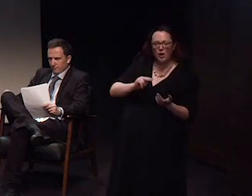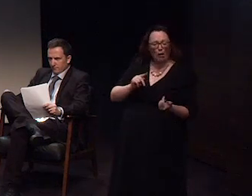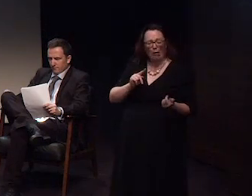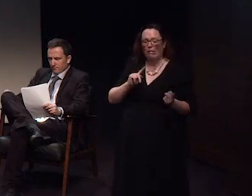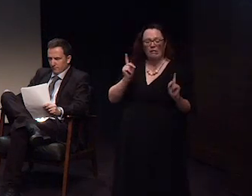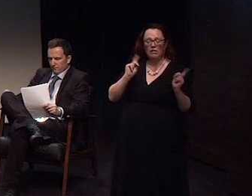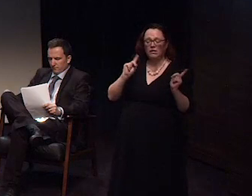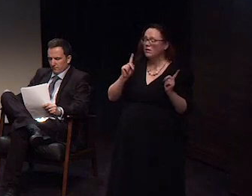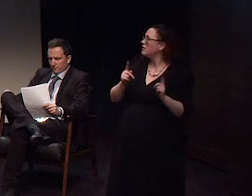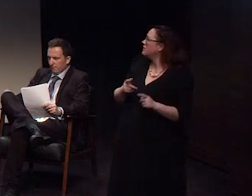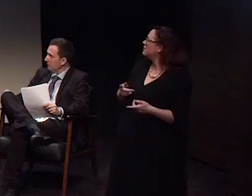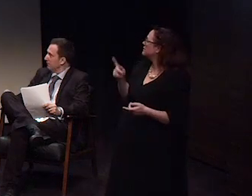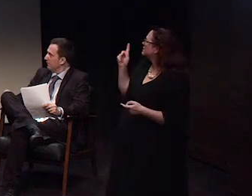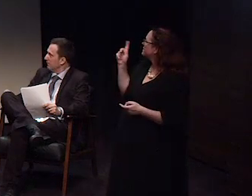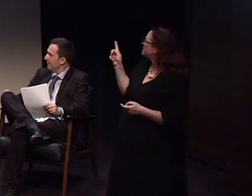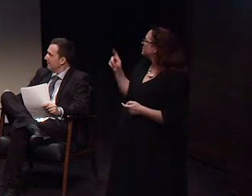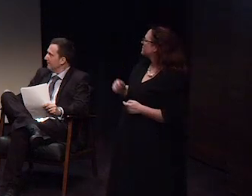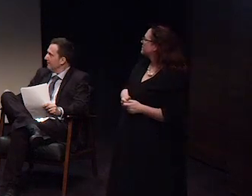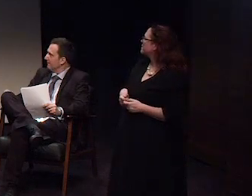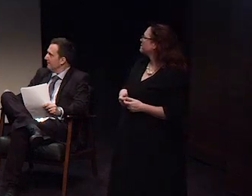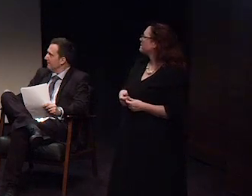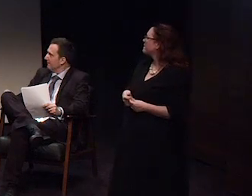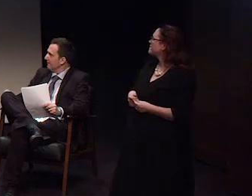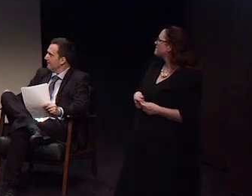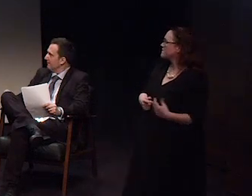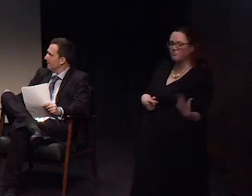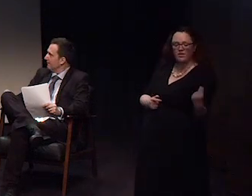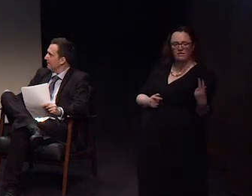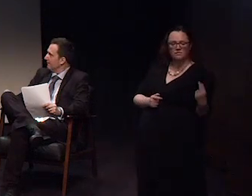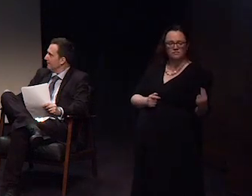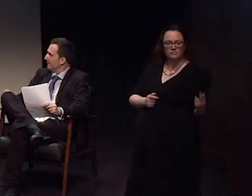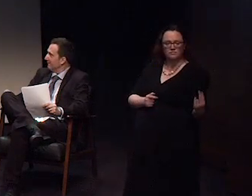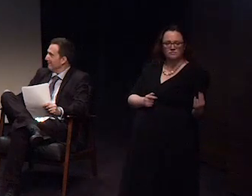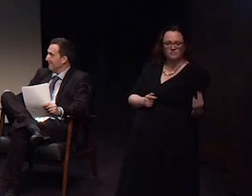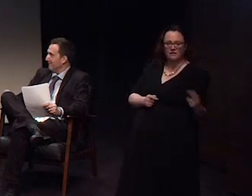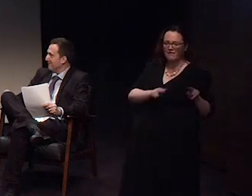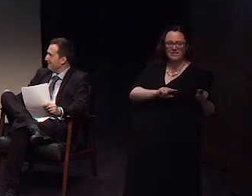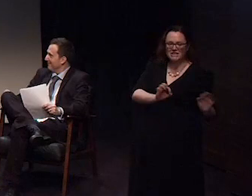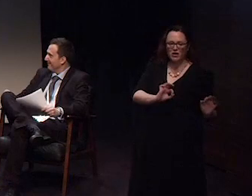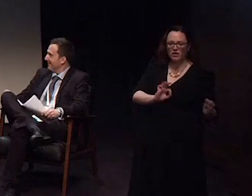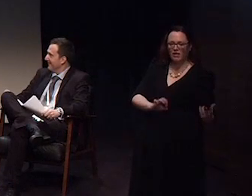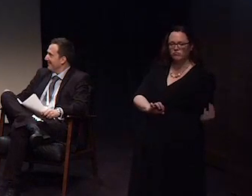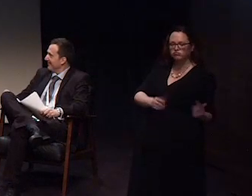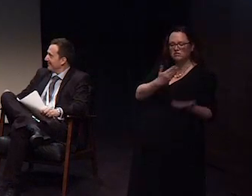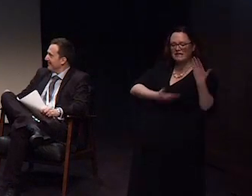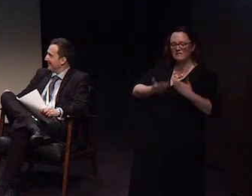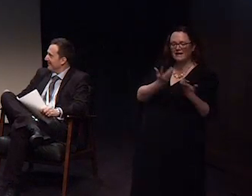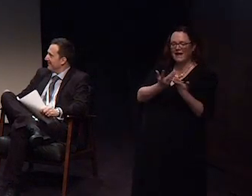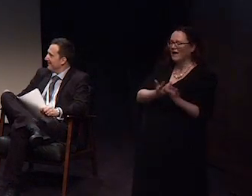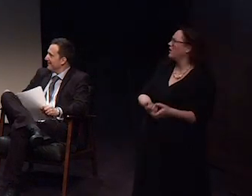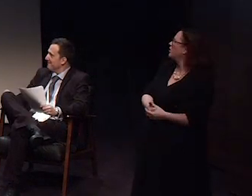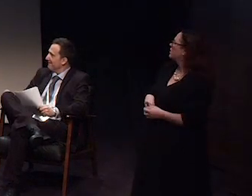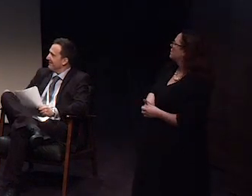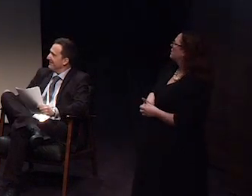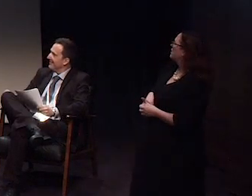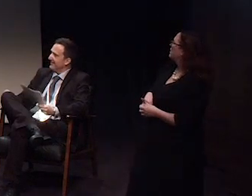without application. Mettez chaque genou de chaque côté du bras contre la poitrine du patient, vous tendez les bras, mettez une